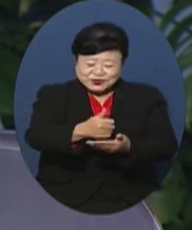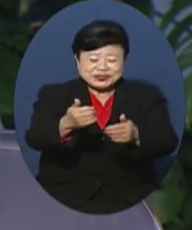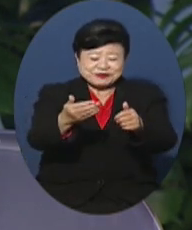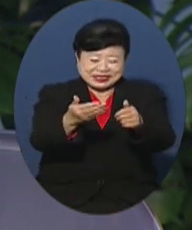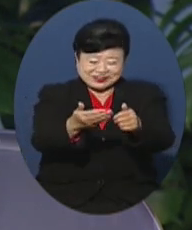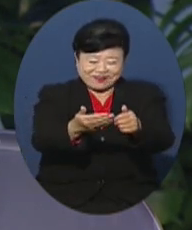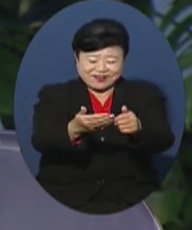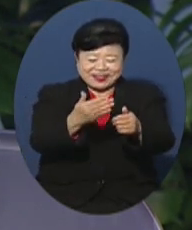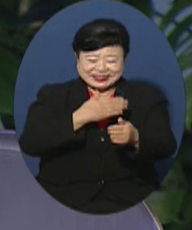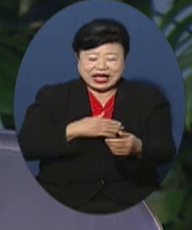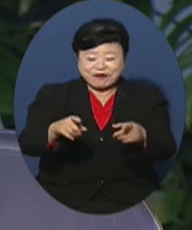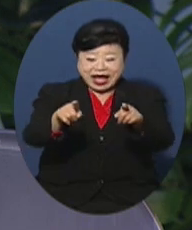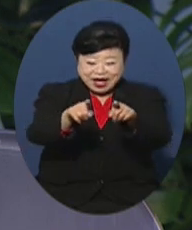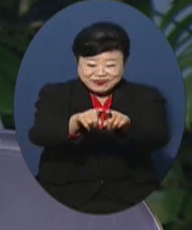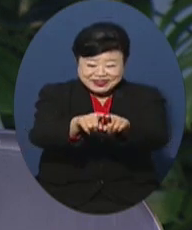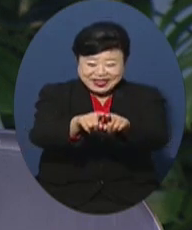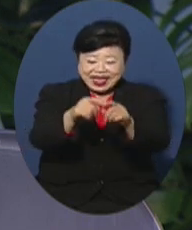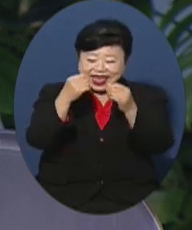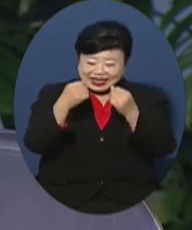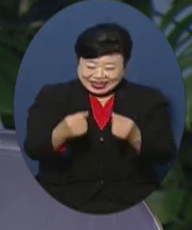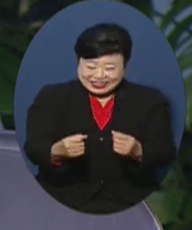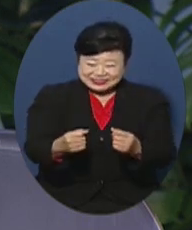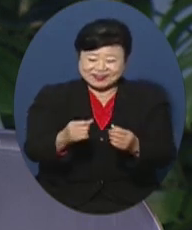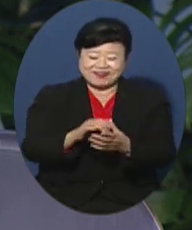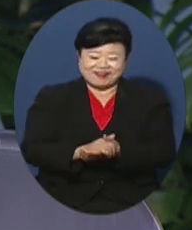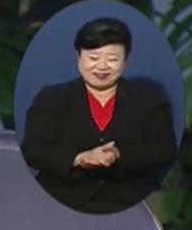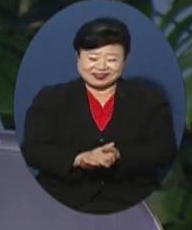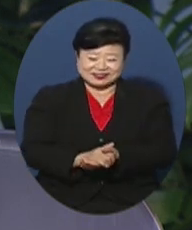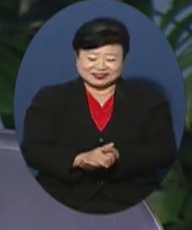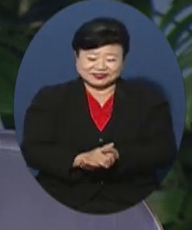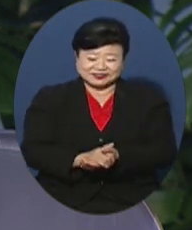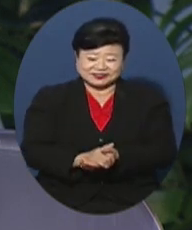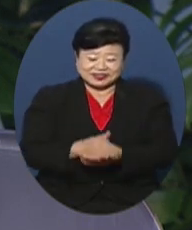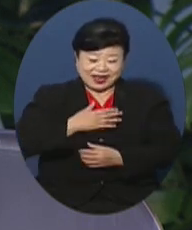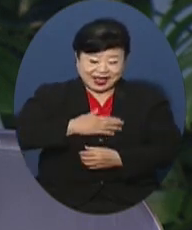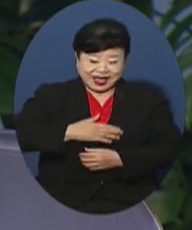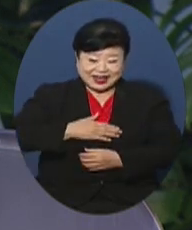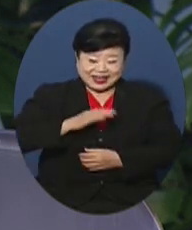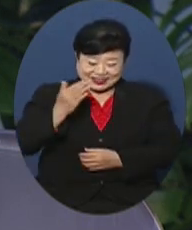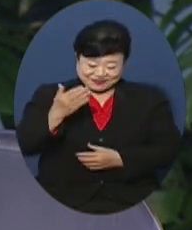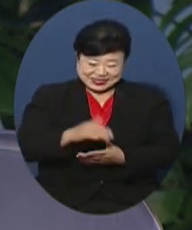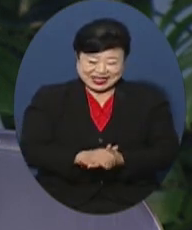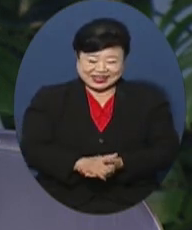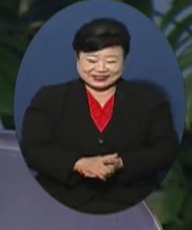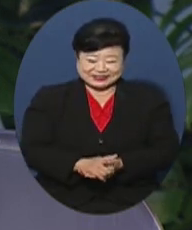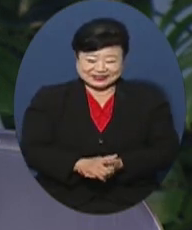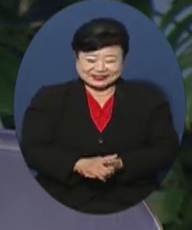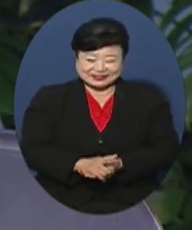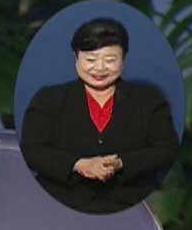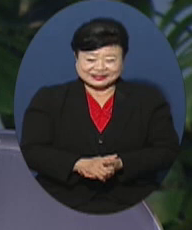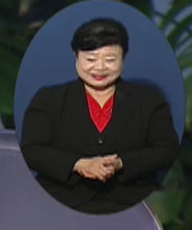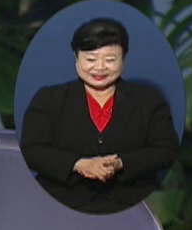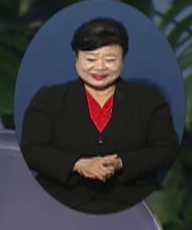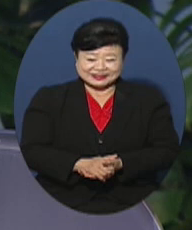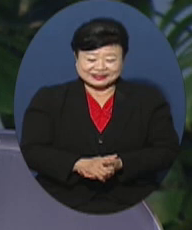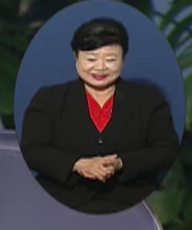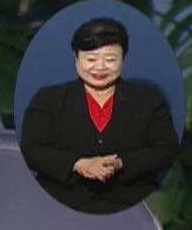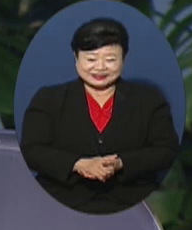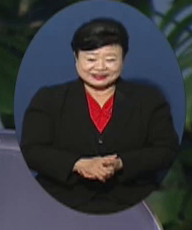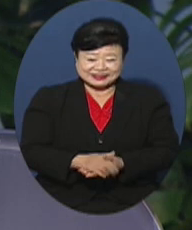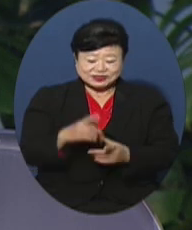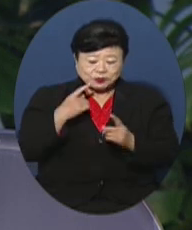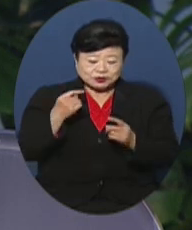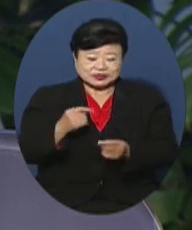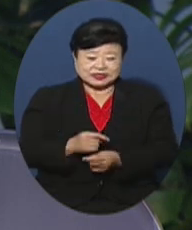주님께서 나와 함께 계신다는 것을 알아야만 합니다. 제가